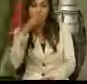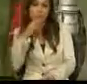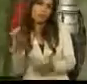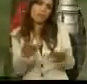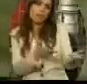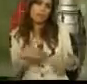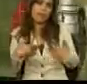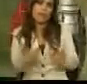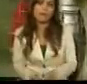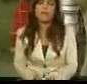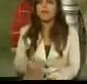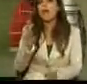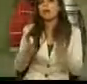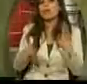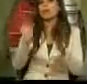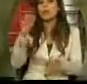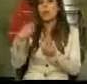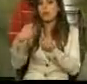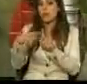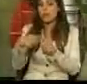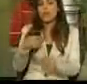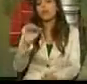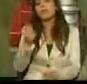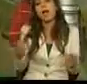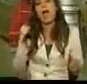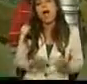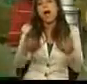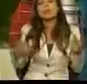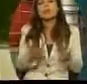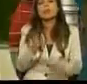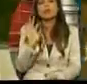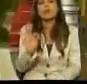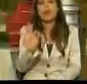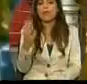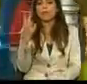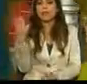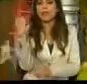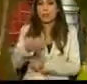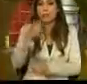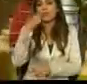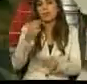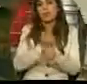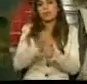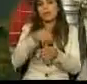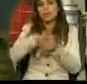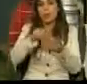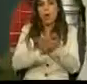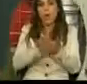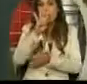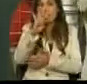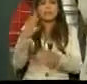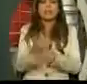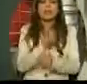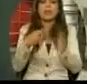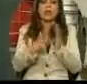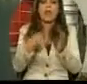אפשר למצוא גם נקודה חיובית בסיפור הזה, אבל רק אם מחפשים אותה ממש טוב. בשתי הזמנות שניסינו לבצע מתוך 14 הצלחנו לגרום